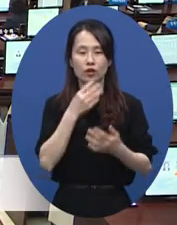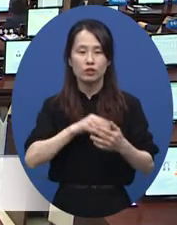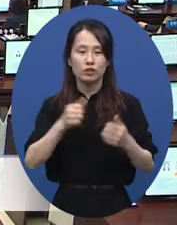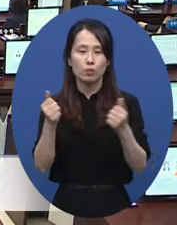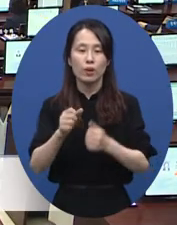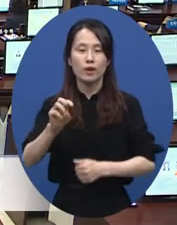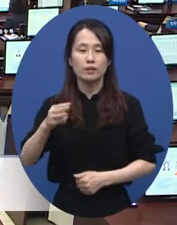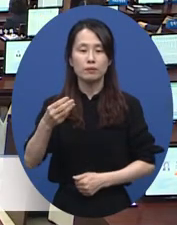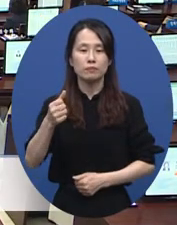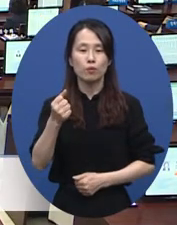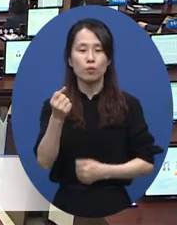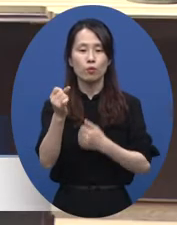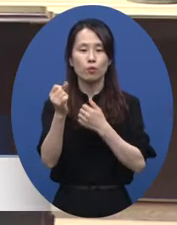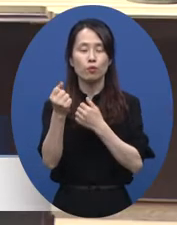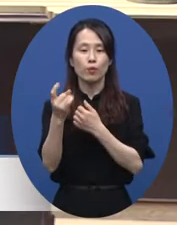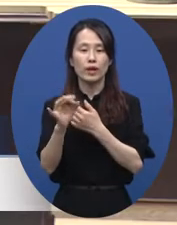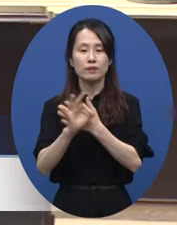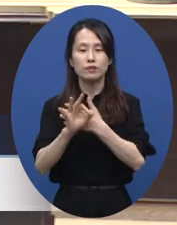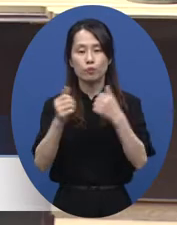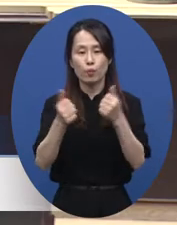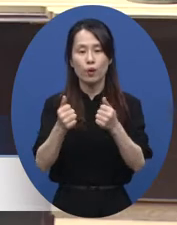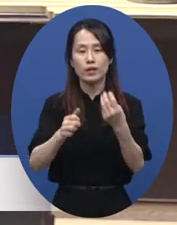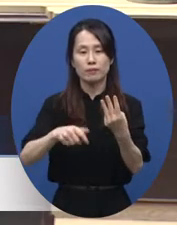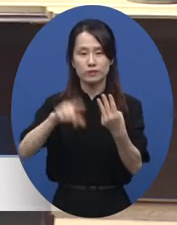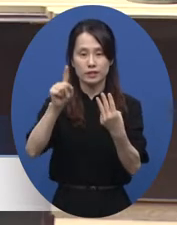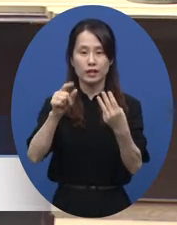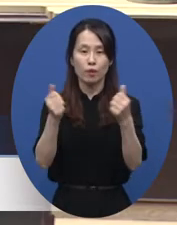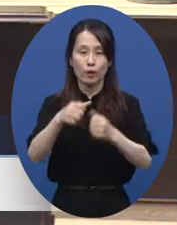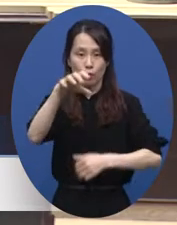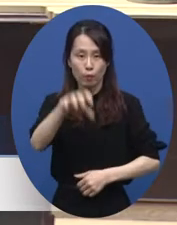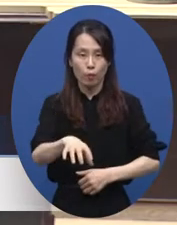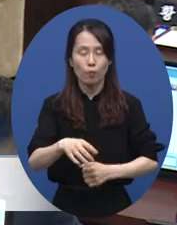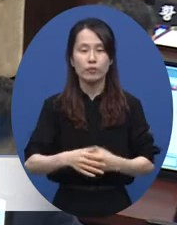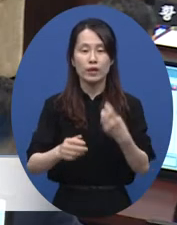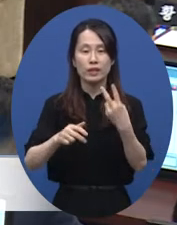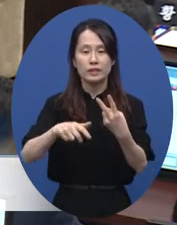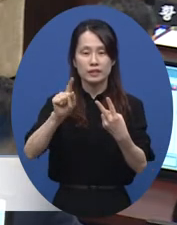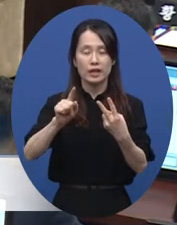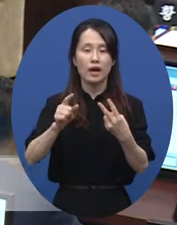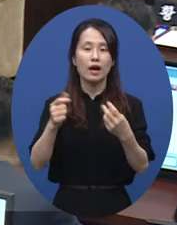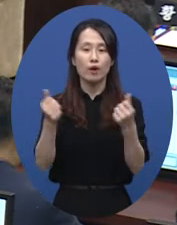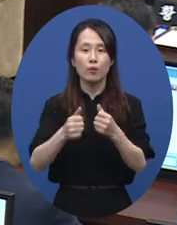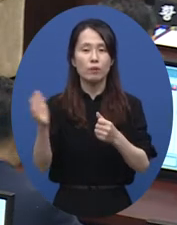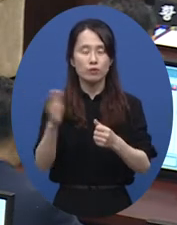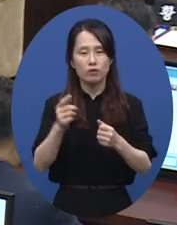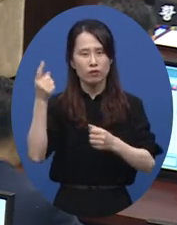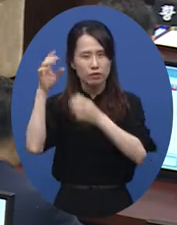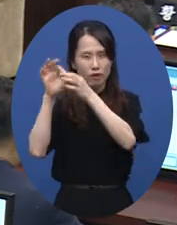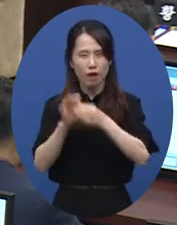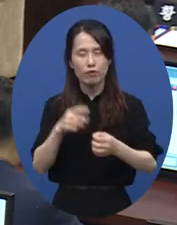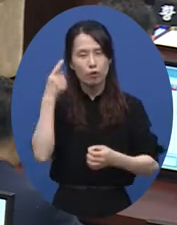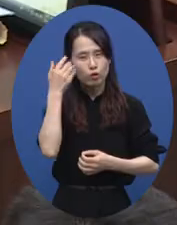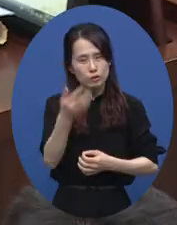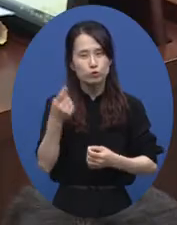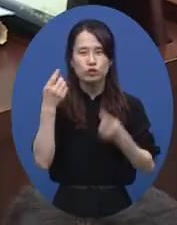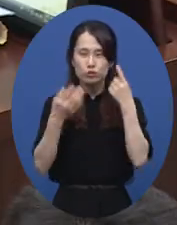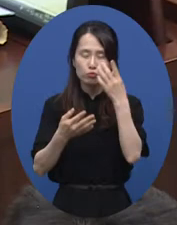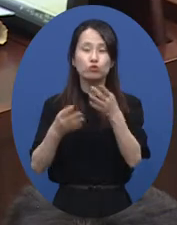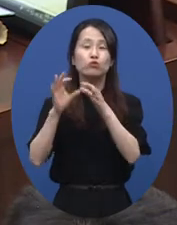경기도의회 제 335회 임시회 3차 본회의 현장 2차 본회의 부터 여진 도정 지리가 계속됐습니다